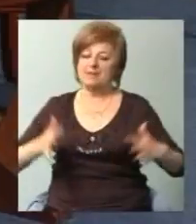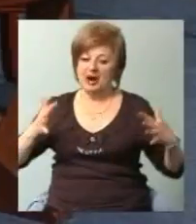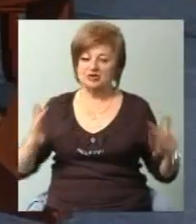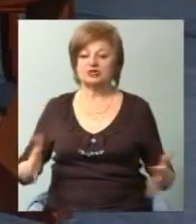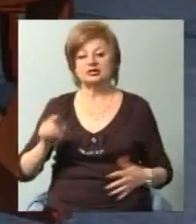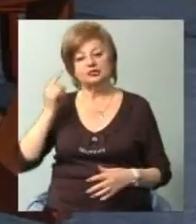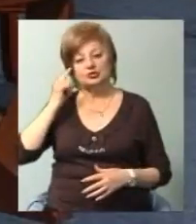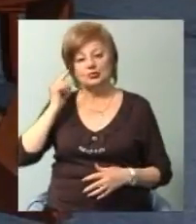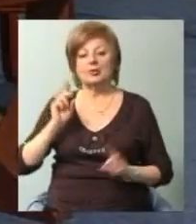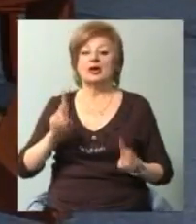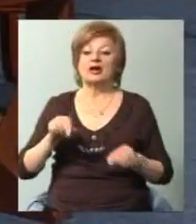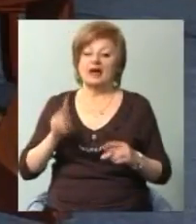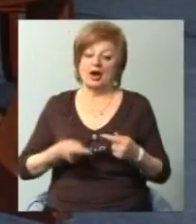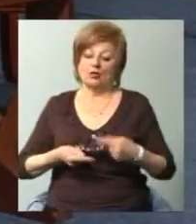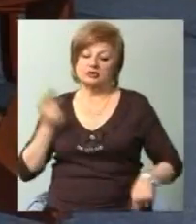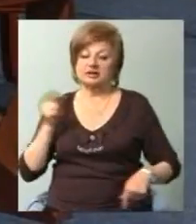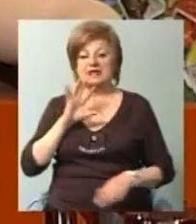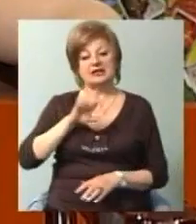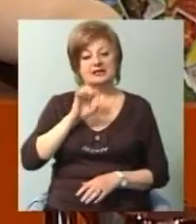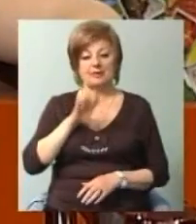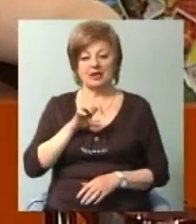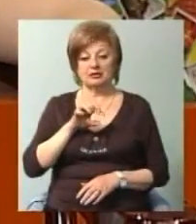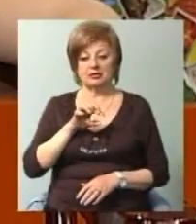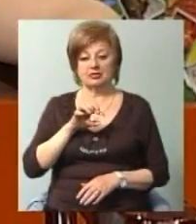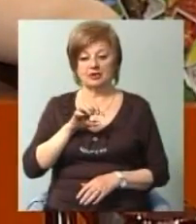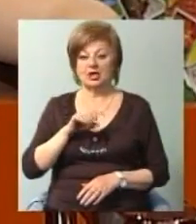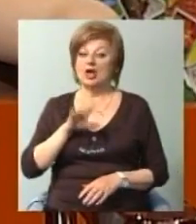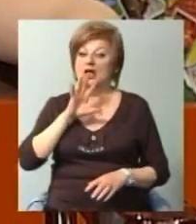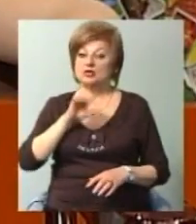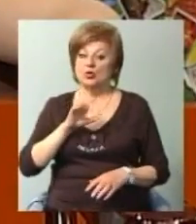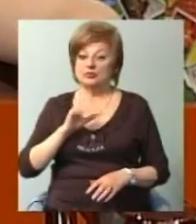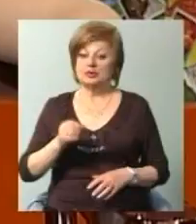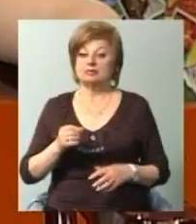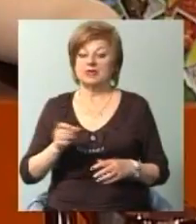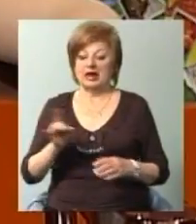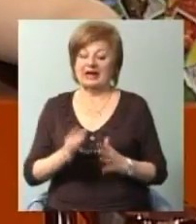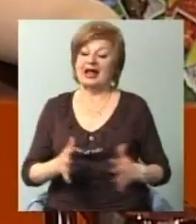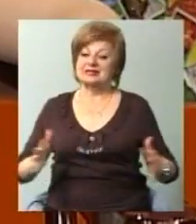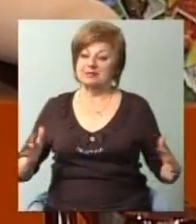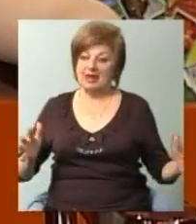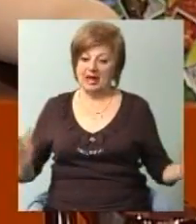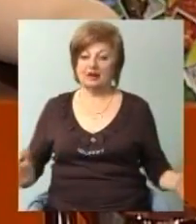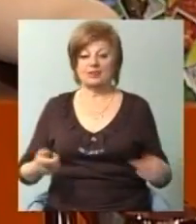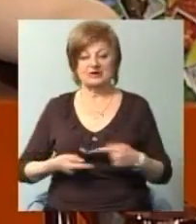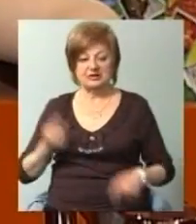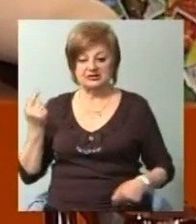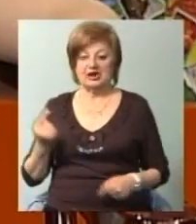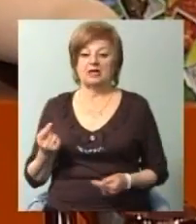ти гадаєш, взагалі, як вони відрізняються, ці собаки? Вони за розміром